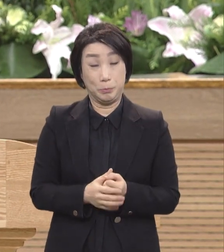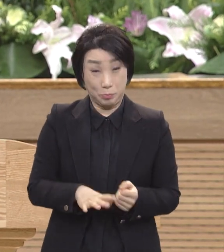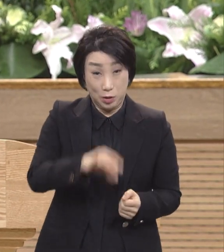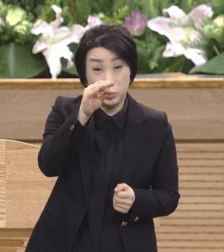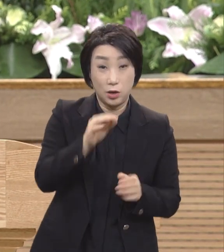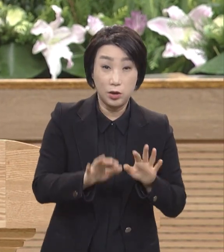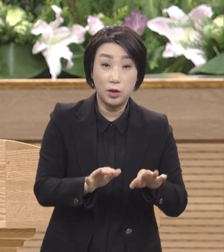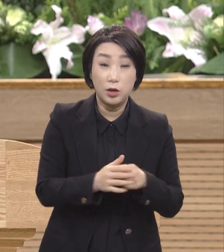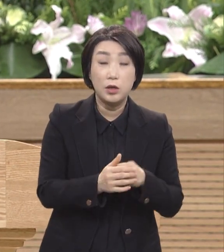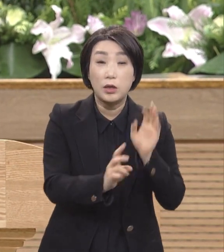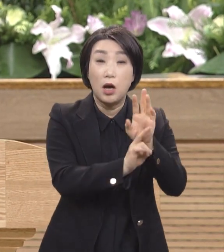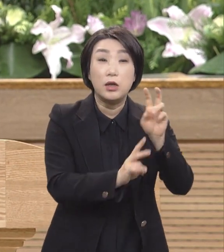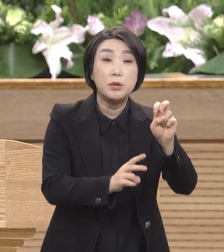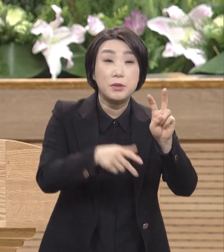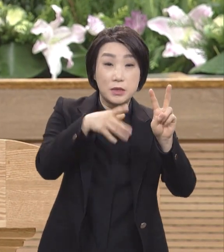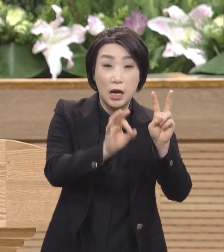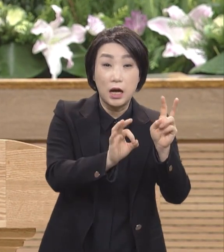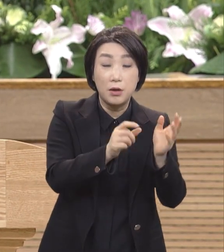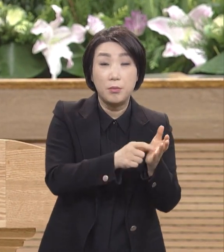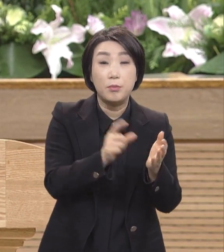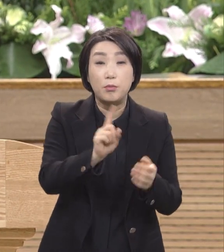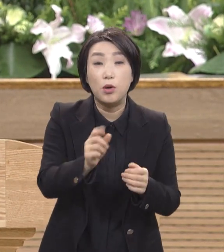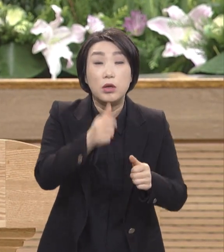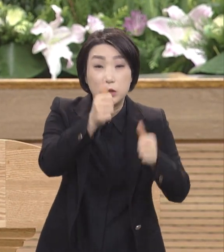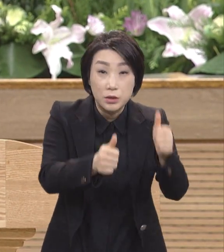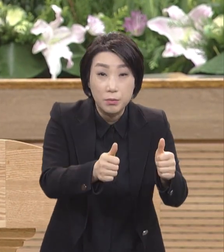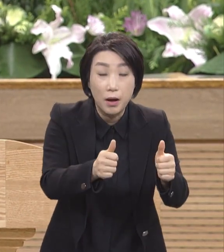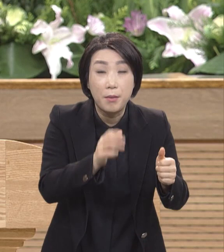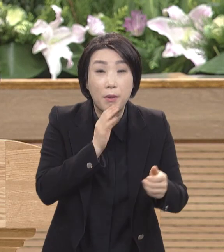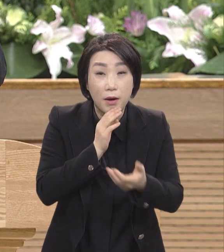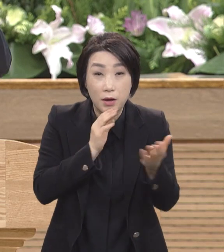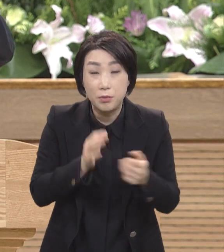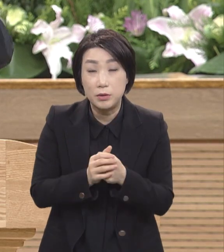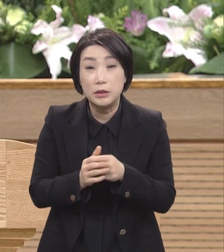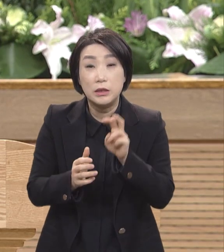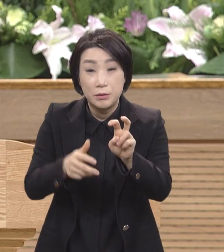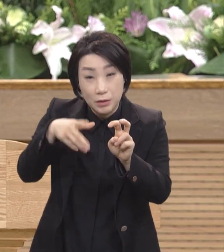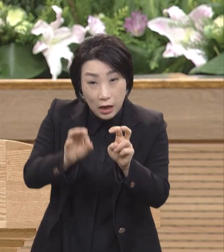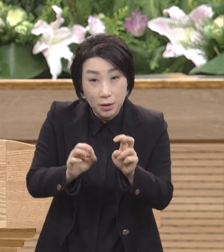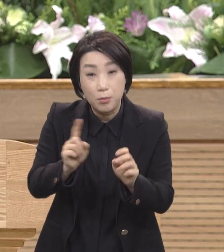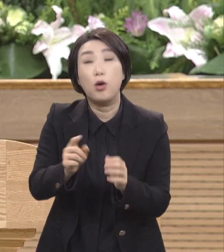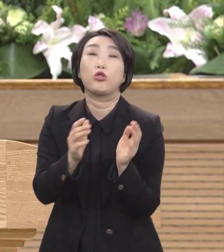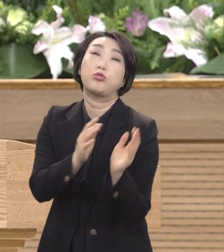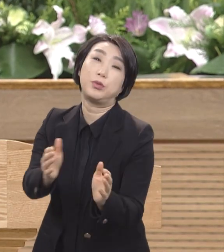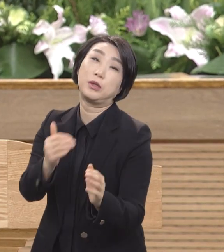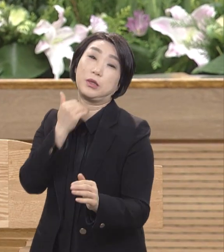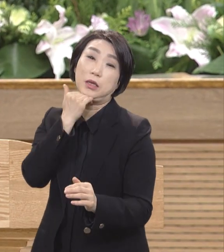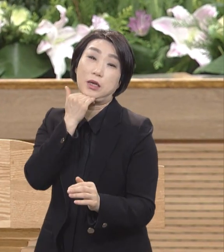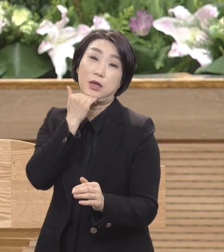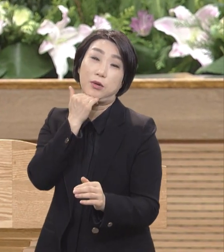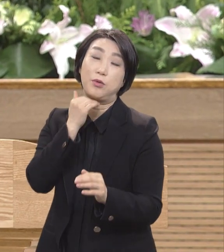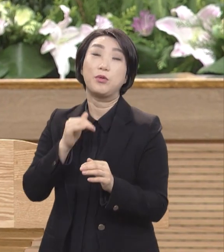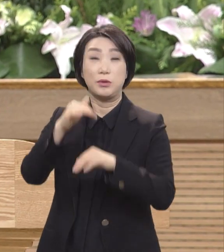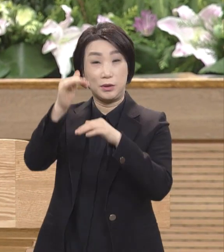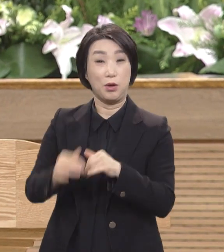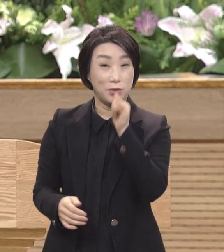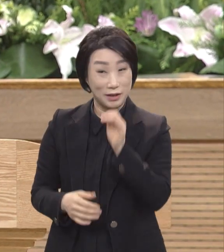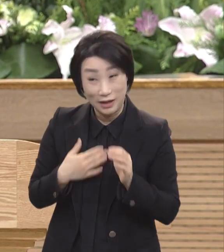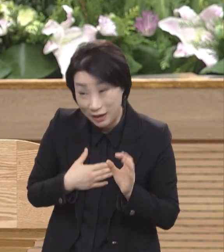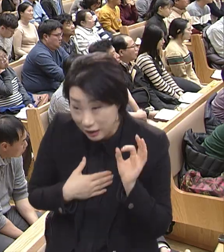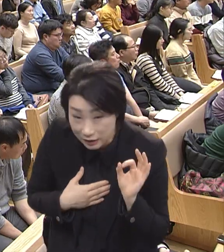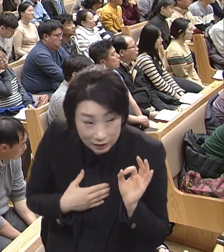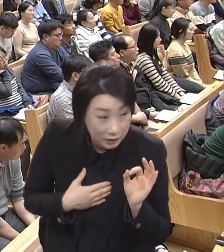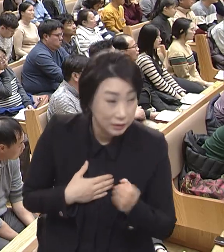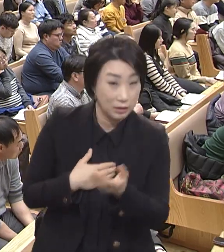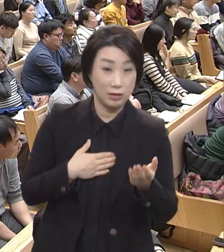먼저 22장 말씀은 심판의 행위요 1장의 말씀은 준비하고 있으라는 겁니다.